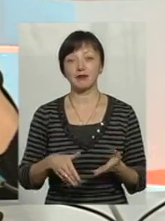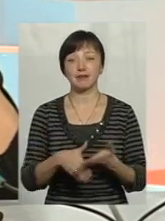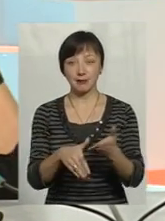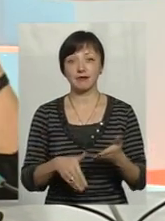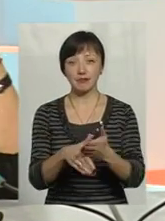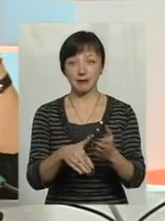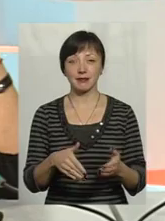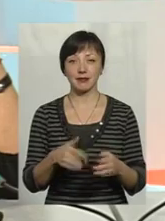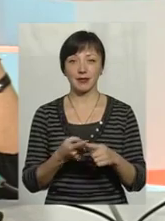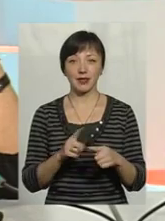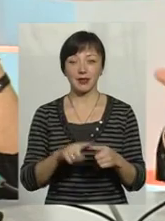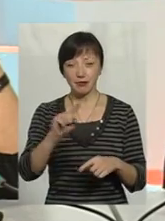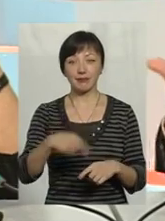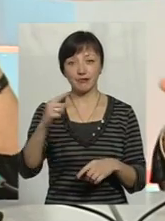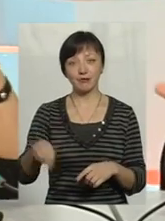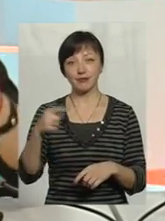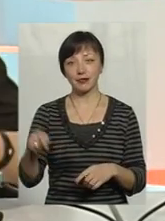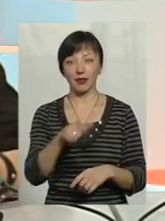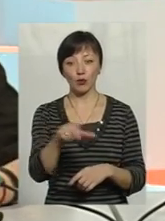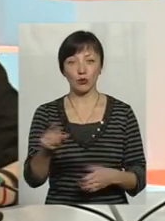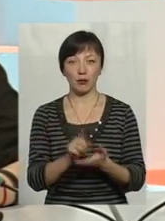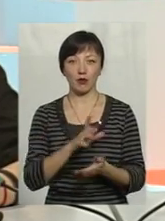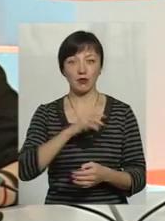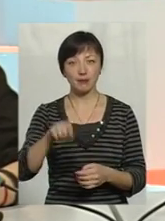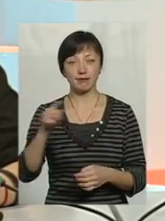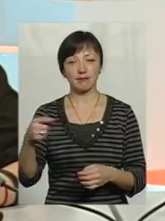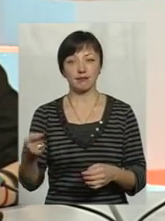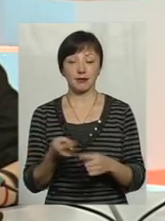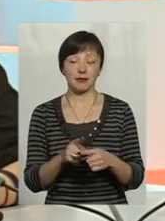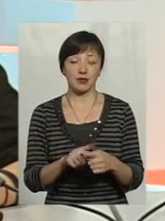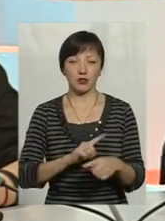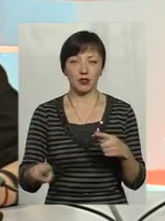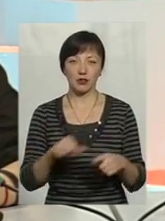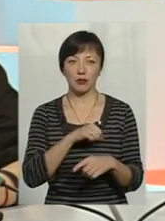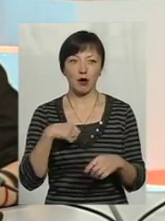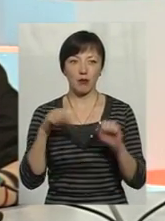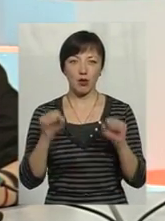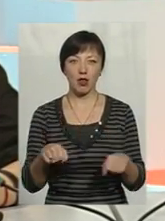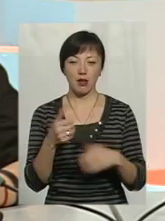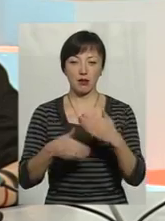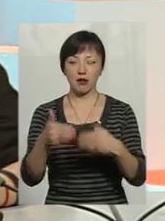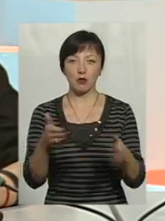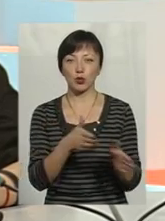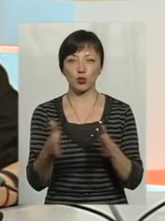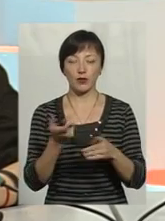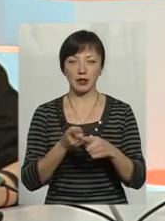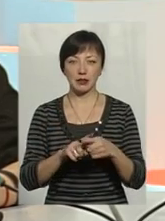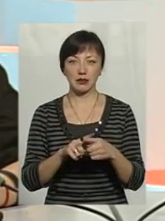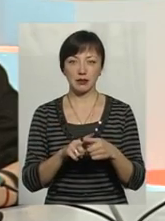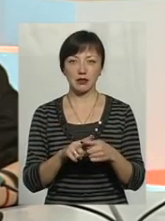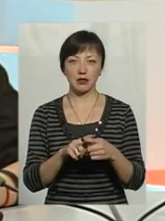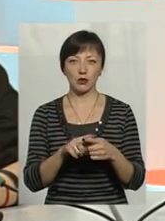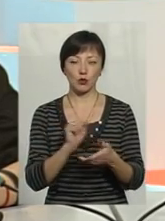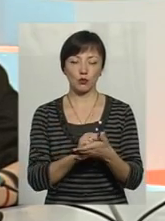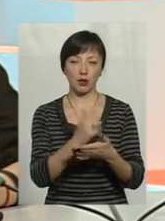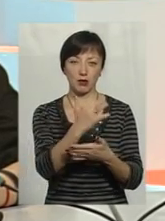спонукаючий фактор від громадськості. Громадськість, якби мала ось такий важіль в своїх руках, то дуже швидко сама би могла вже підготувати такі